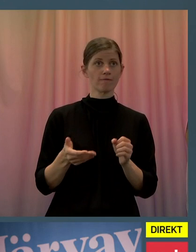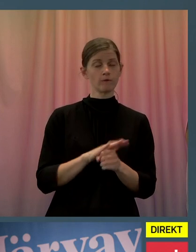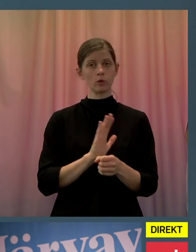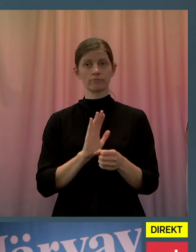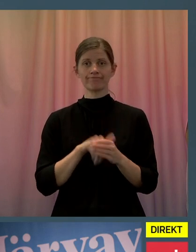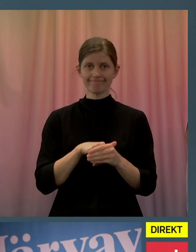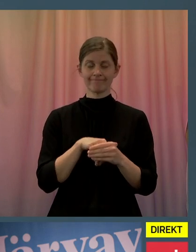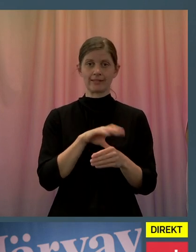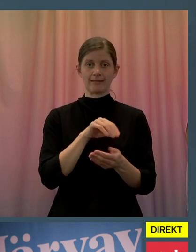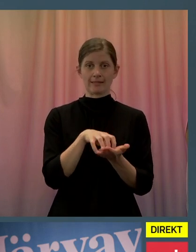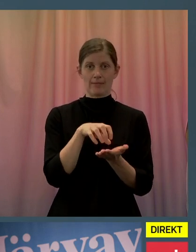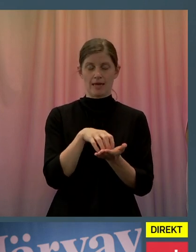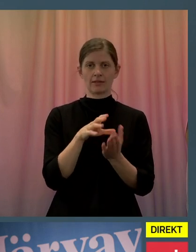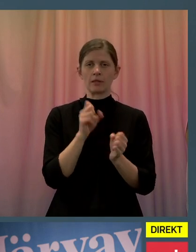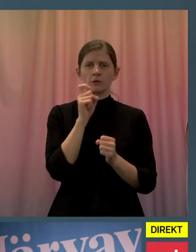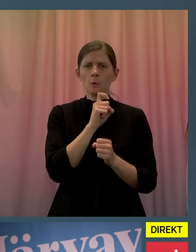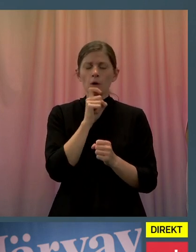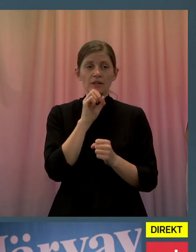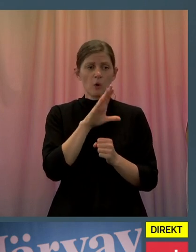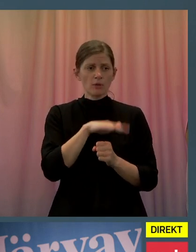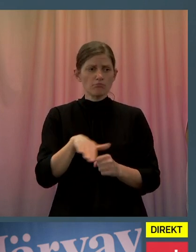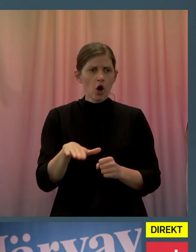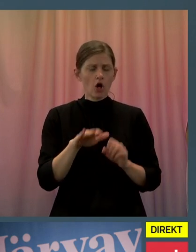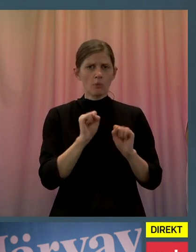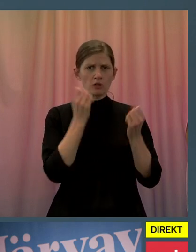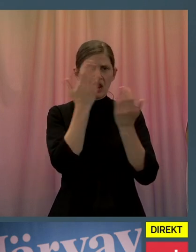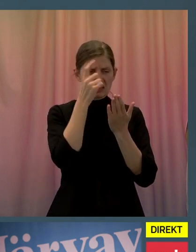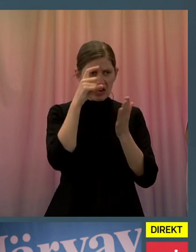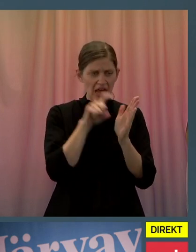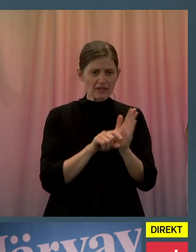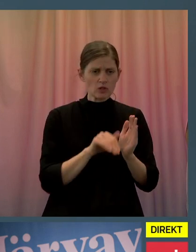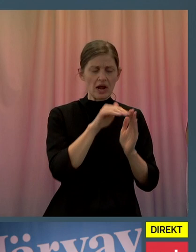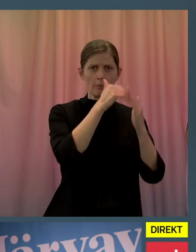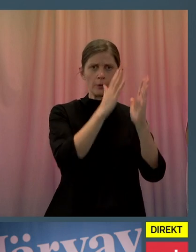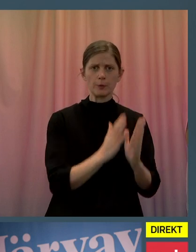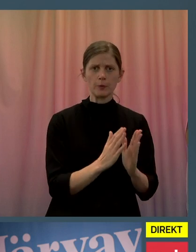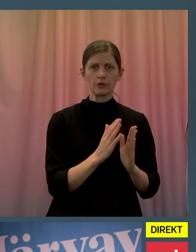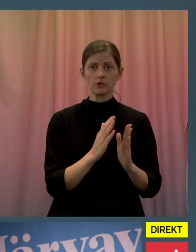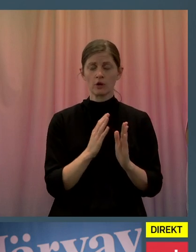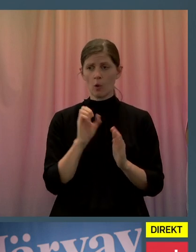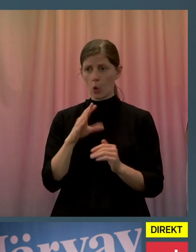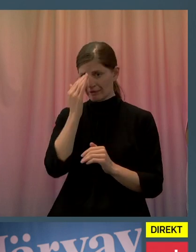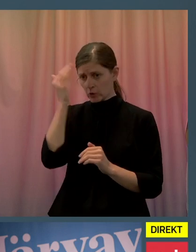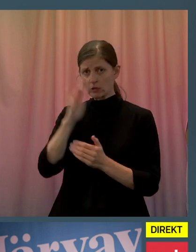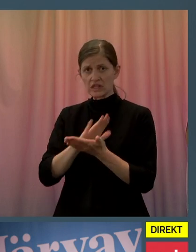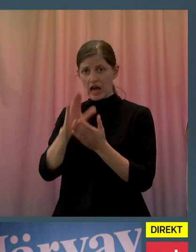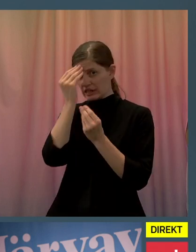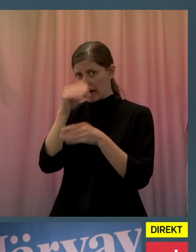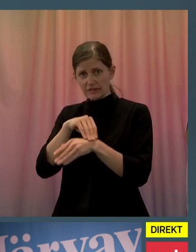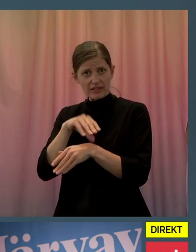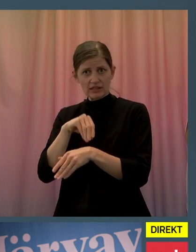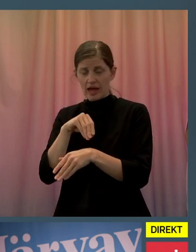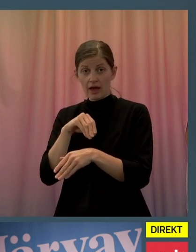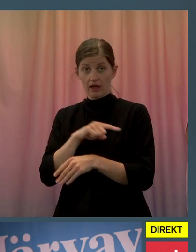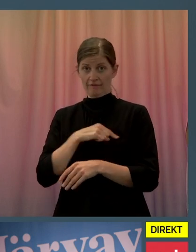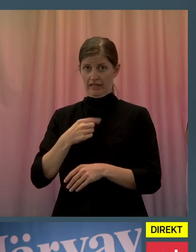Men det går inte om barn måste läsa läxor i trapphusen och om vuxna aldrig lär sig svenska. Vi vill ha ett